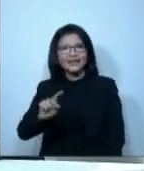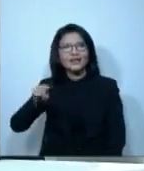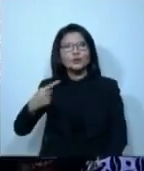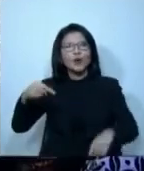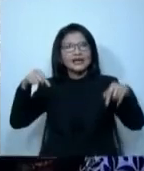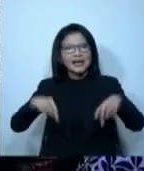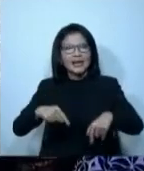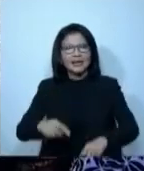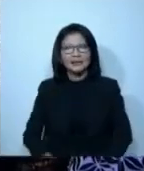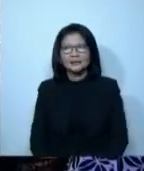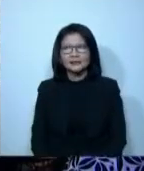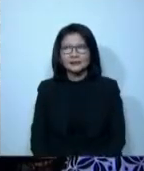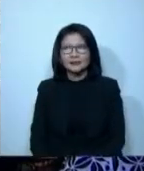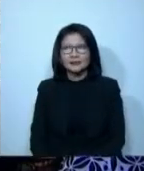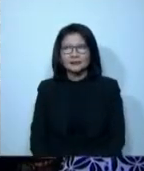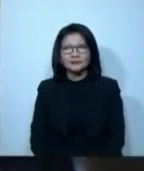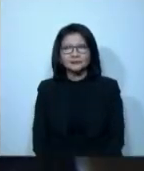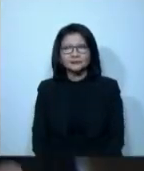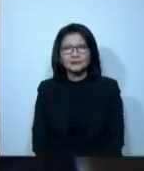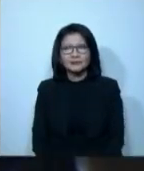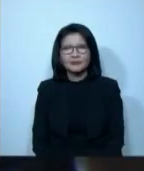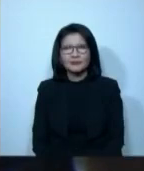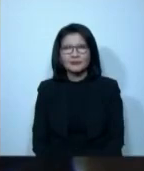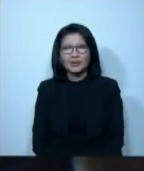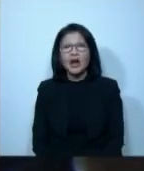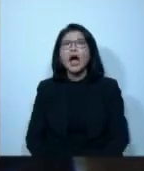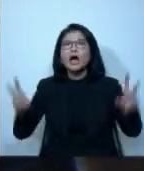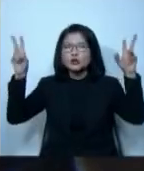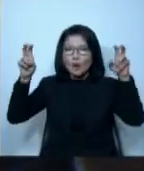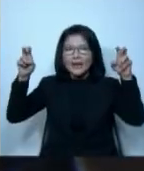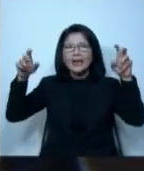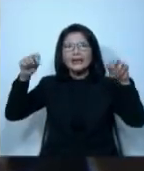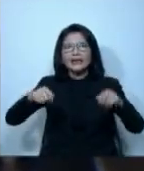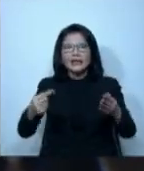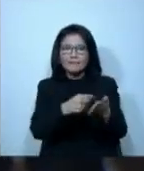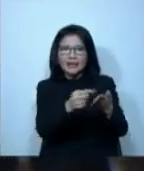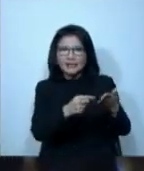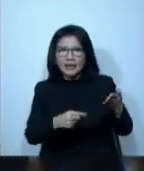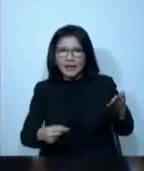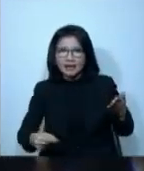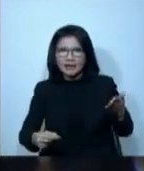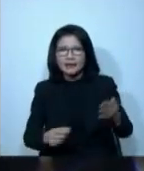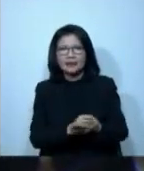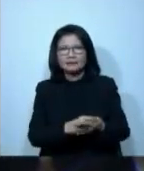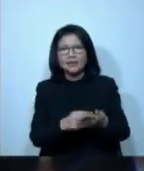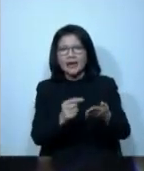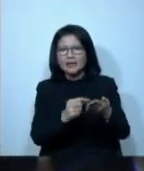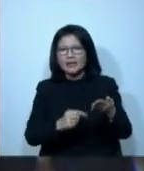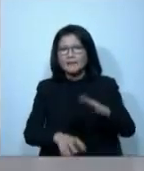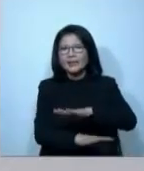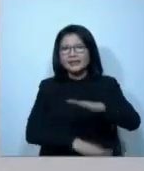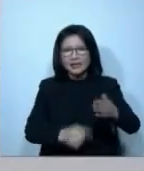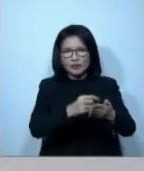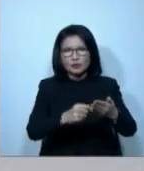dimulai dari sekarang. Terima kasih Pak Prabowo. Isu ini sangat kontekstual dan saya kira dari pertanyaan masyarakat